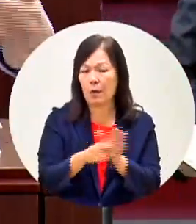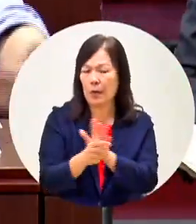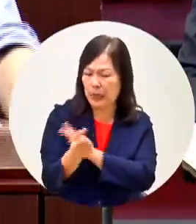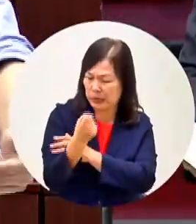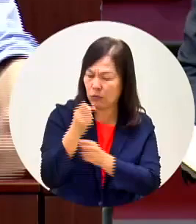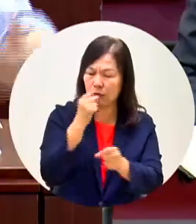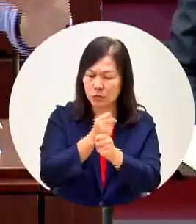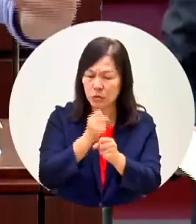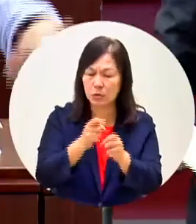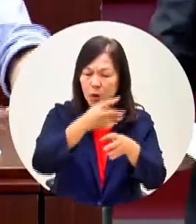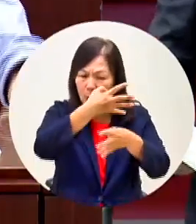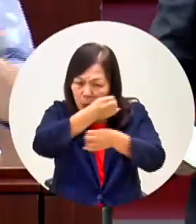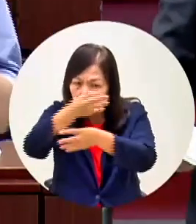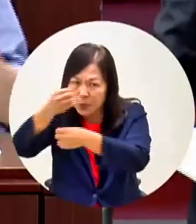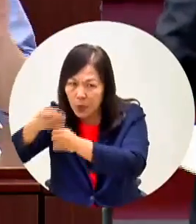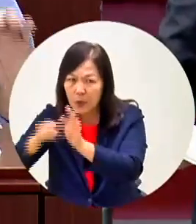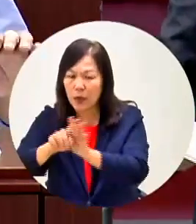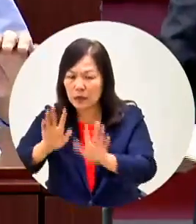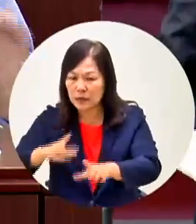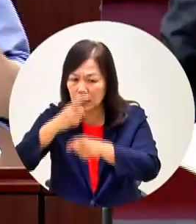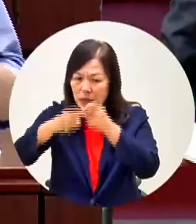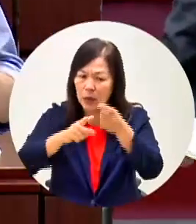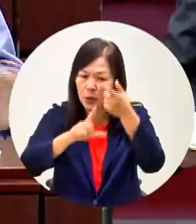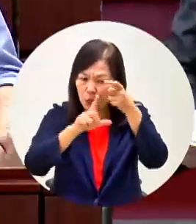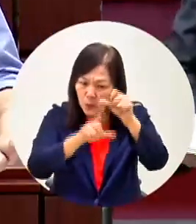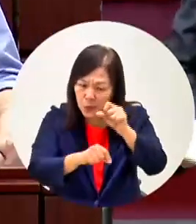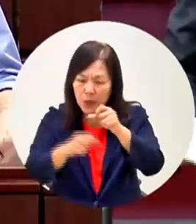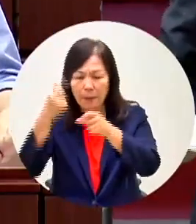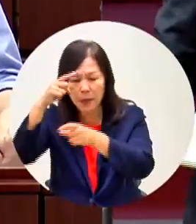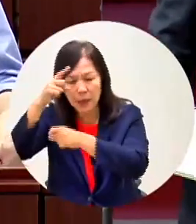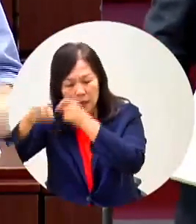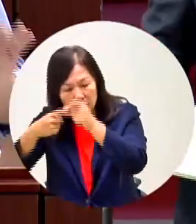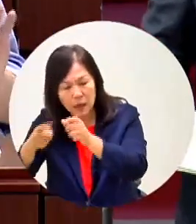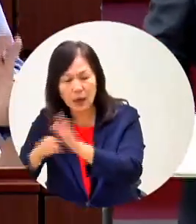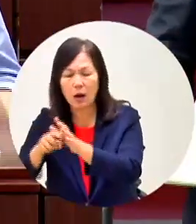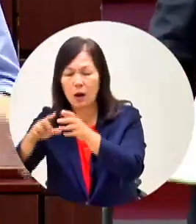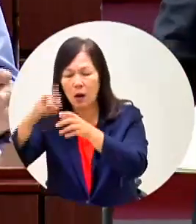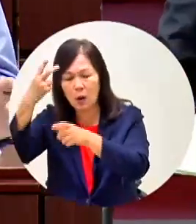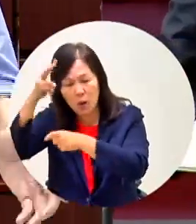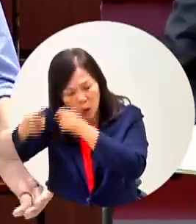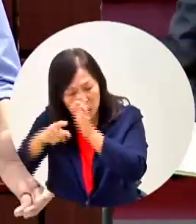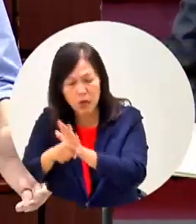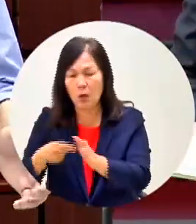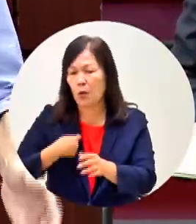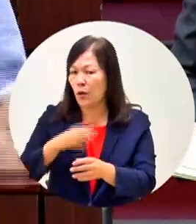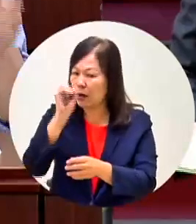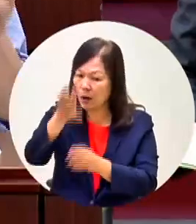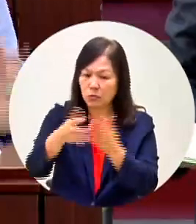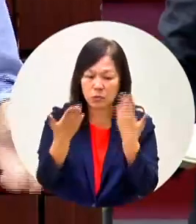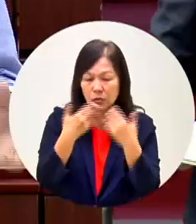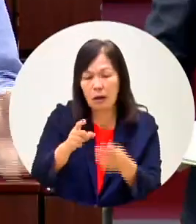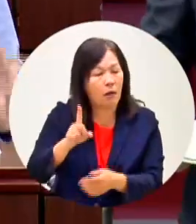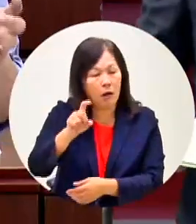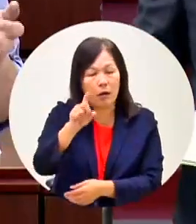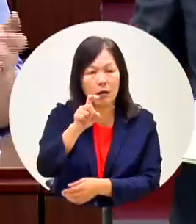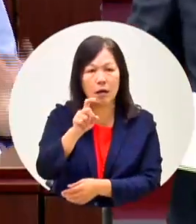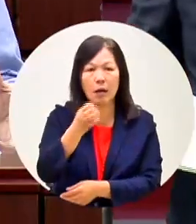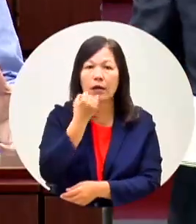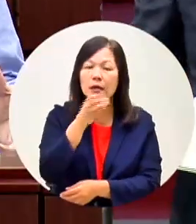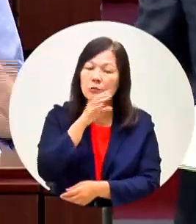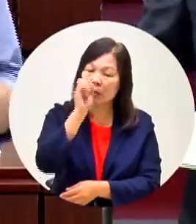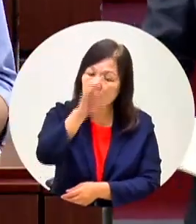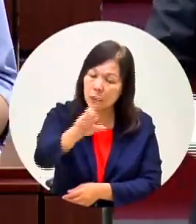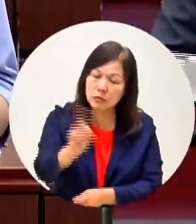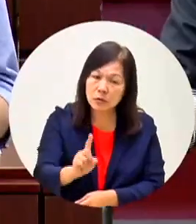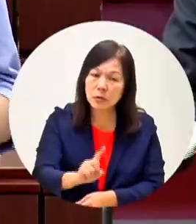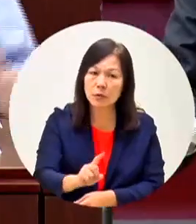月、明年五月、后年几？我不晓得，我不能很明确的告诉你，但是我可以告诉你的是什么？是一定会往这个